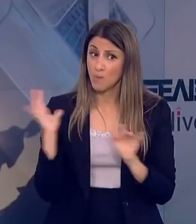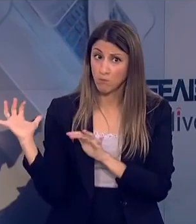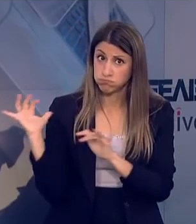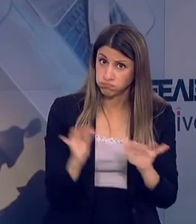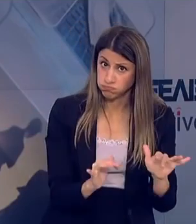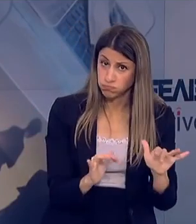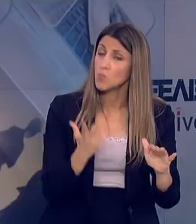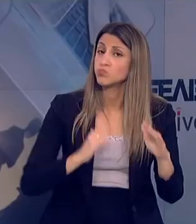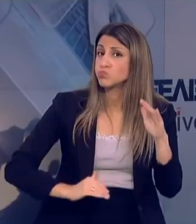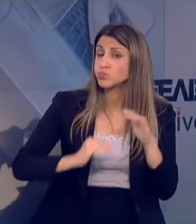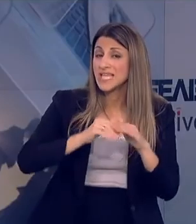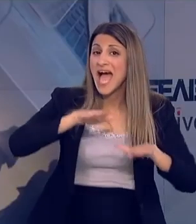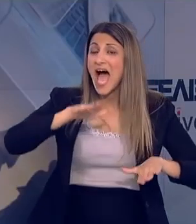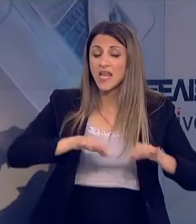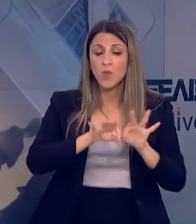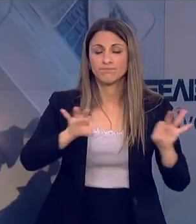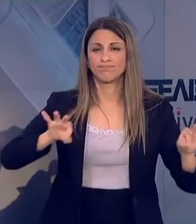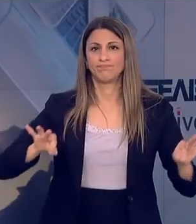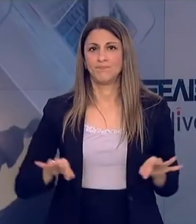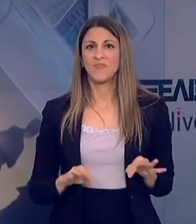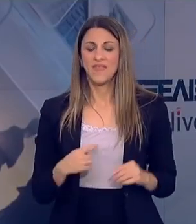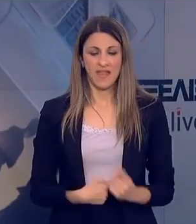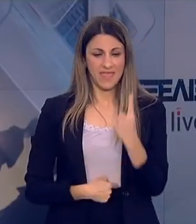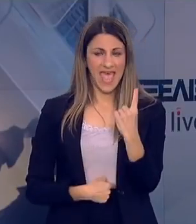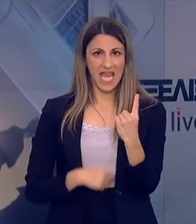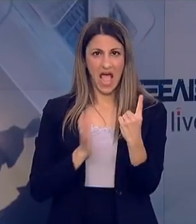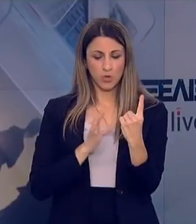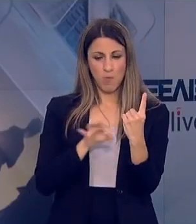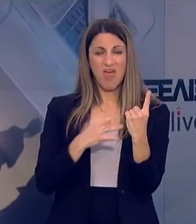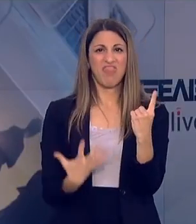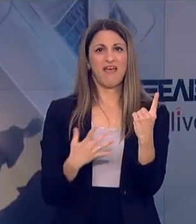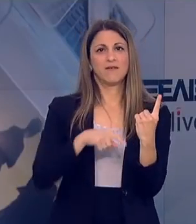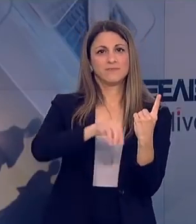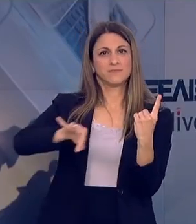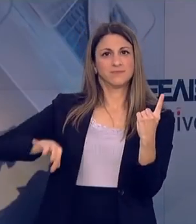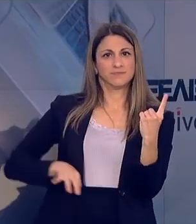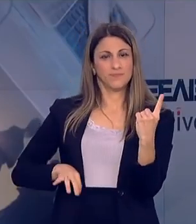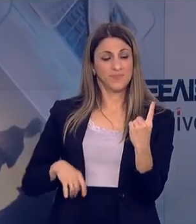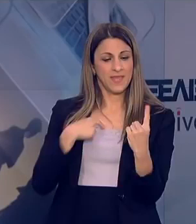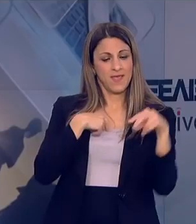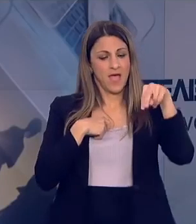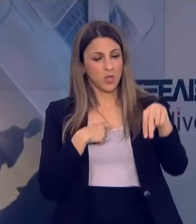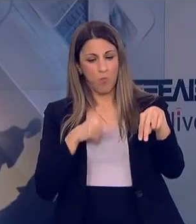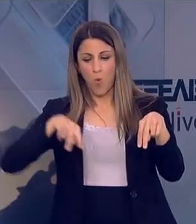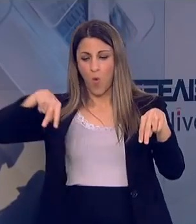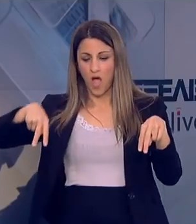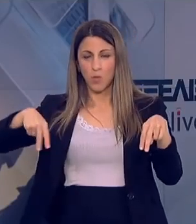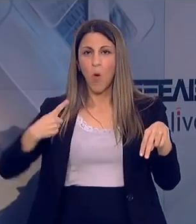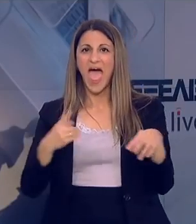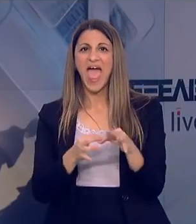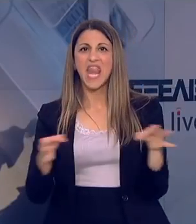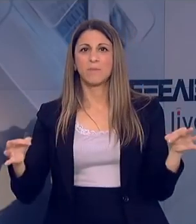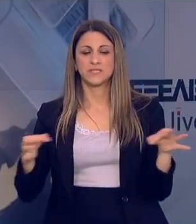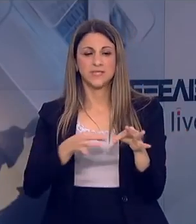συμμετέχει καθορίζεται από την αναλογία ένα άτομο ανά 10 τετραγωνικά, με απόσταση 1,5 μέτρου μεταξύ τους προς όλες τις